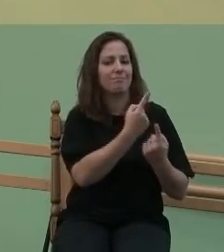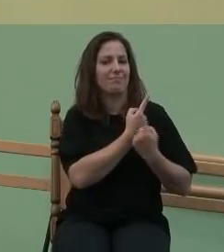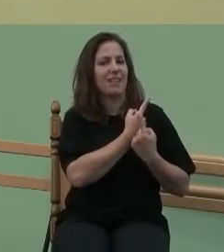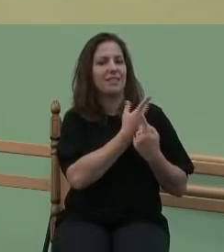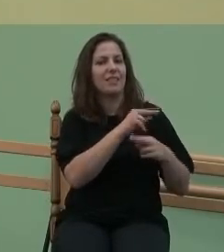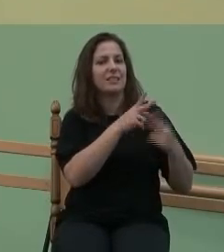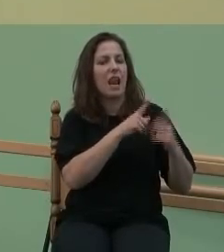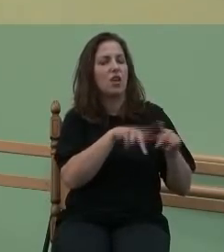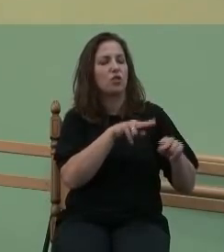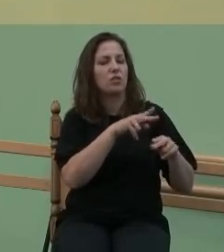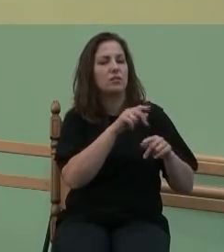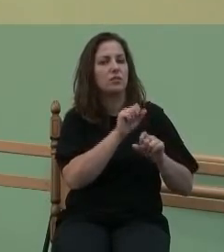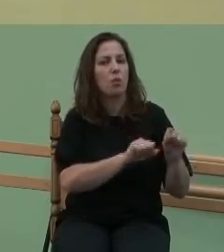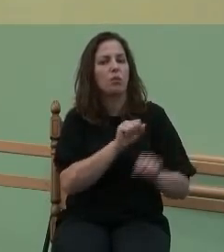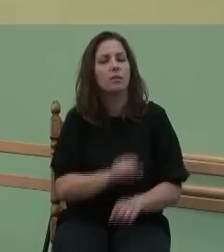sąd.